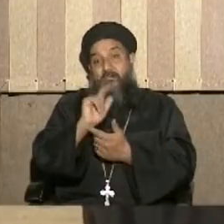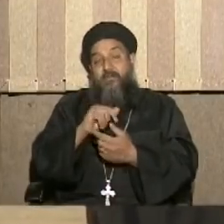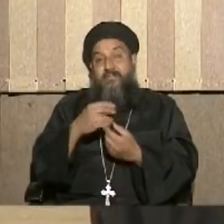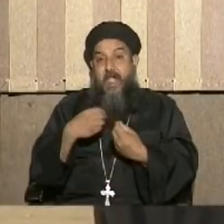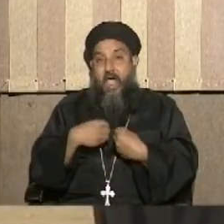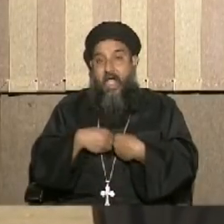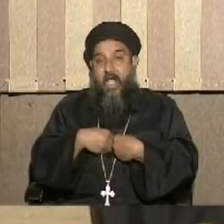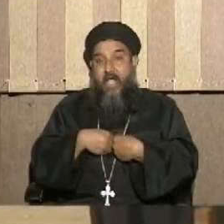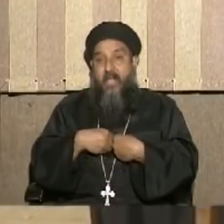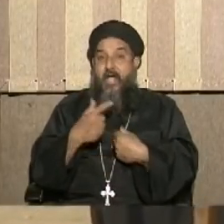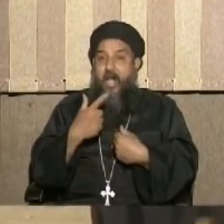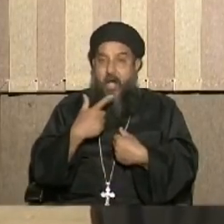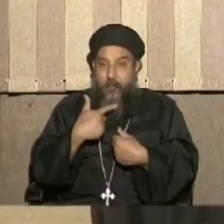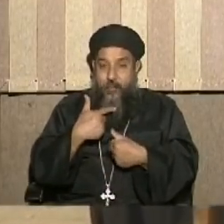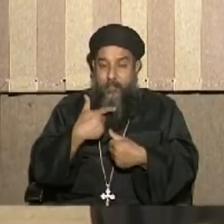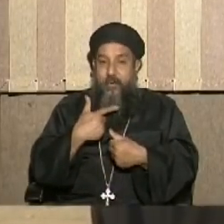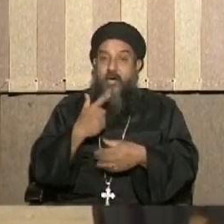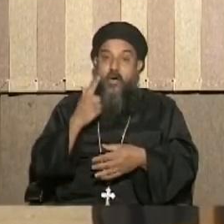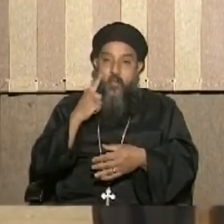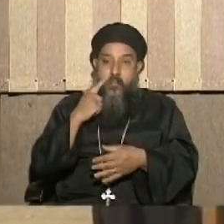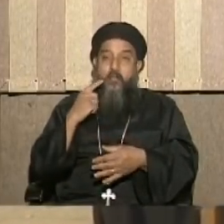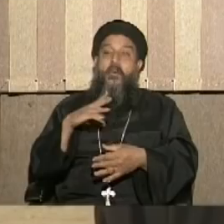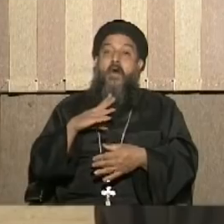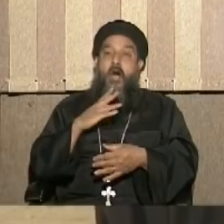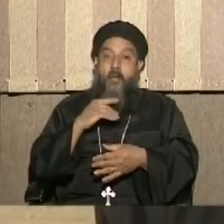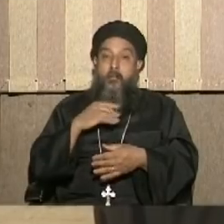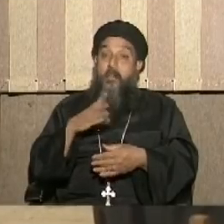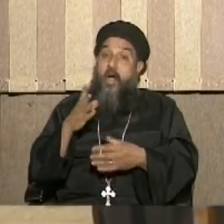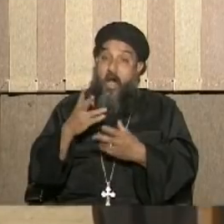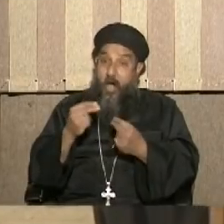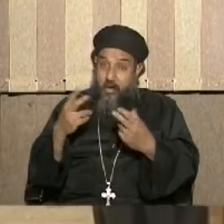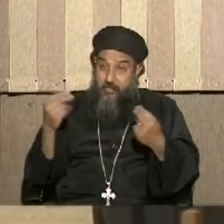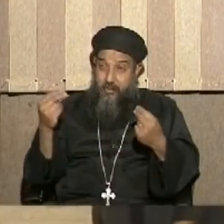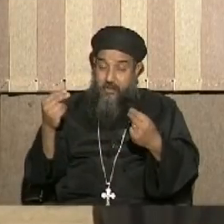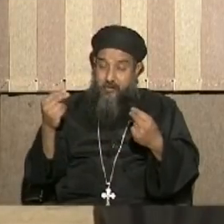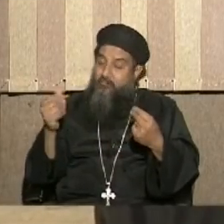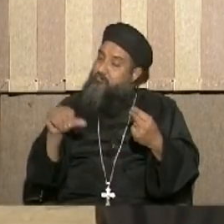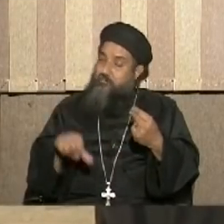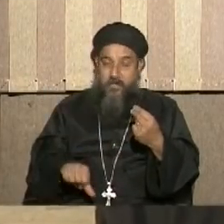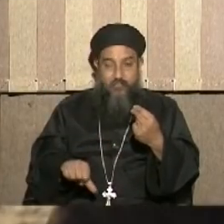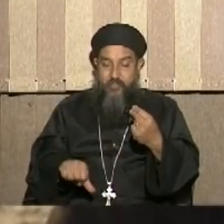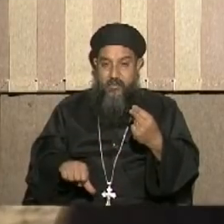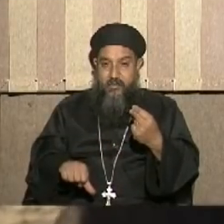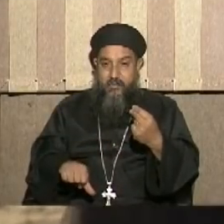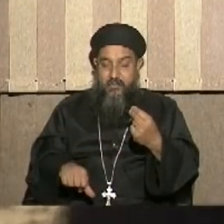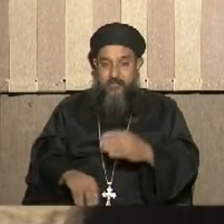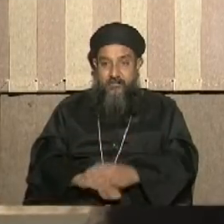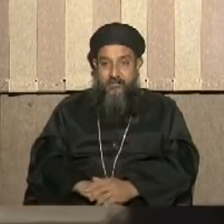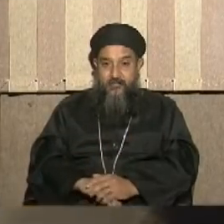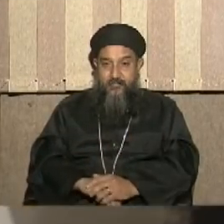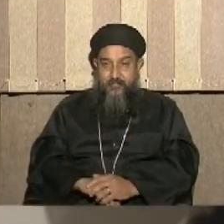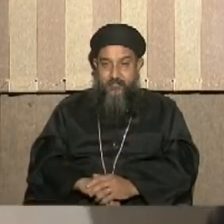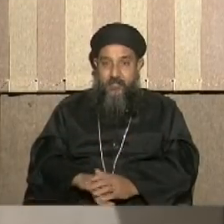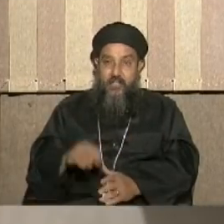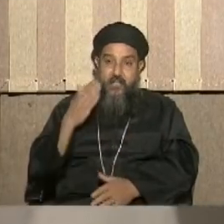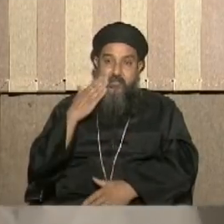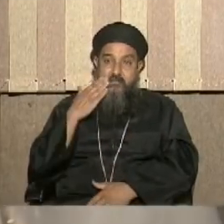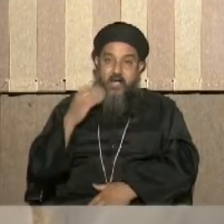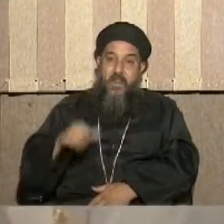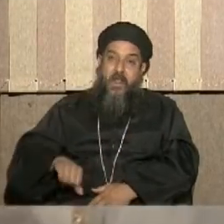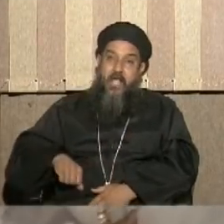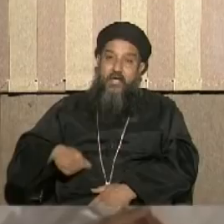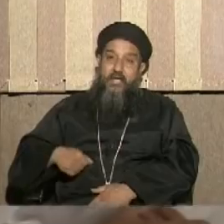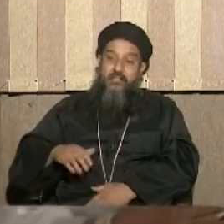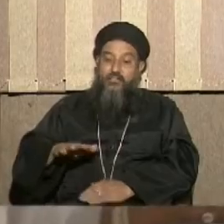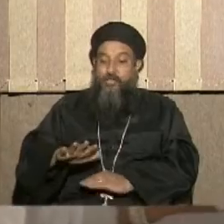المسيح قال من أحب أبا أو أما أكثر مني فلا يستحق. يا أمي